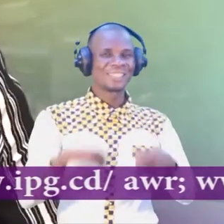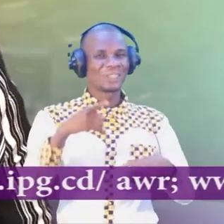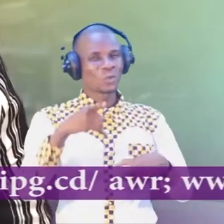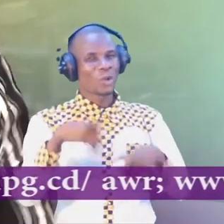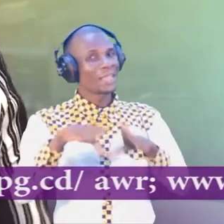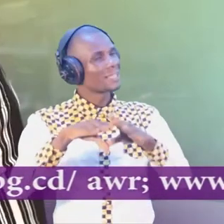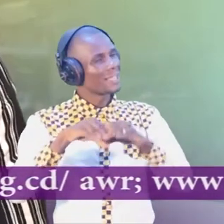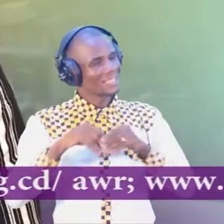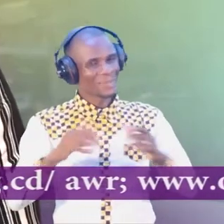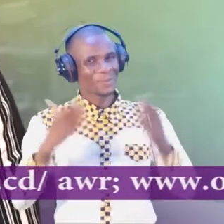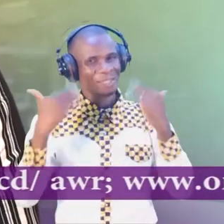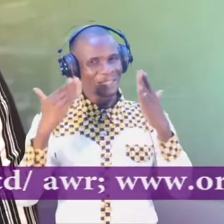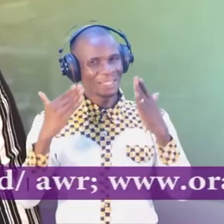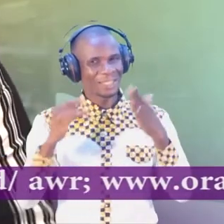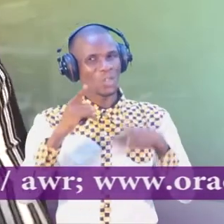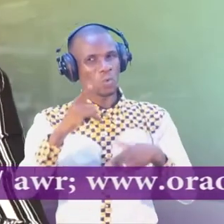Hapo tunayo